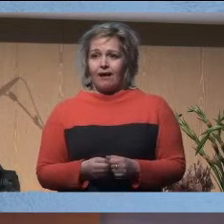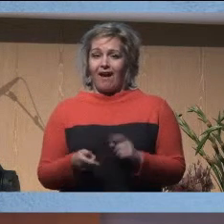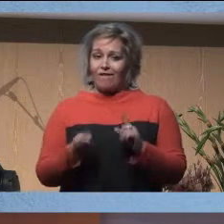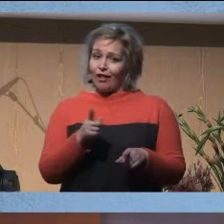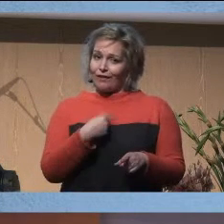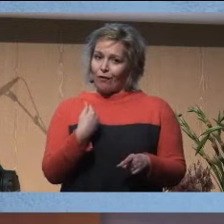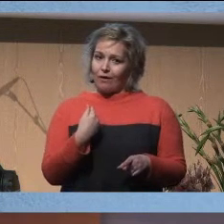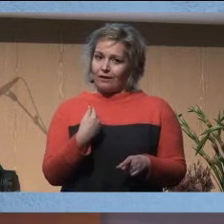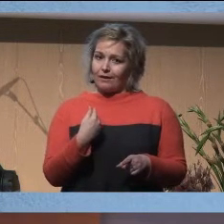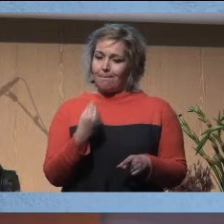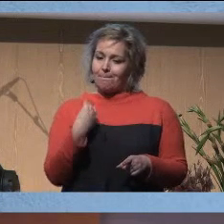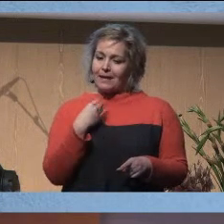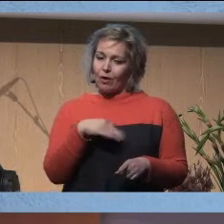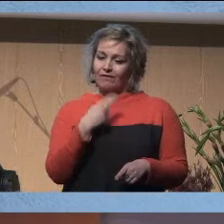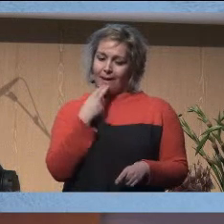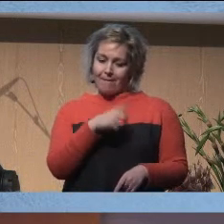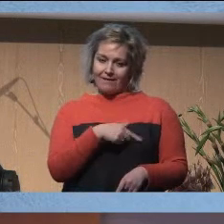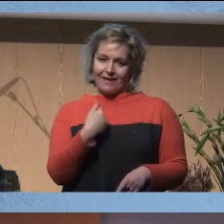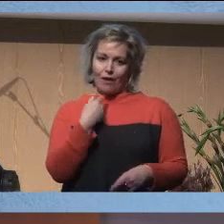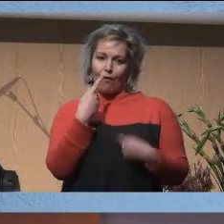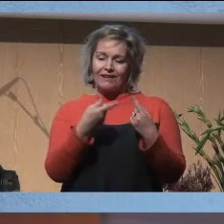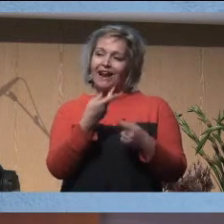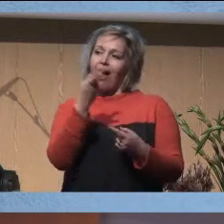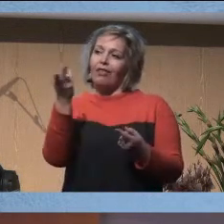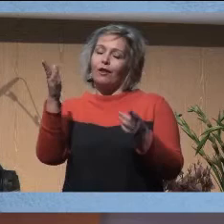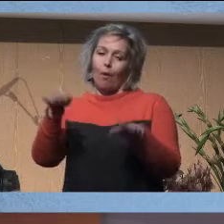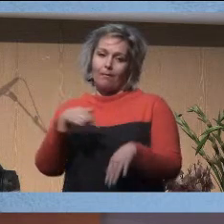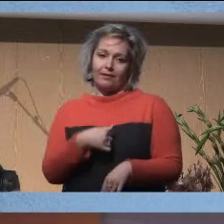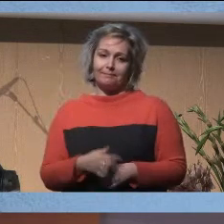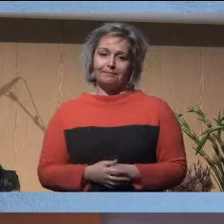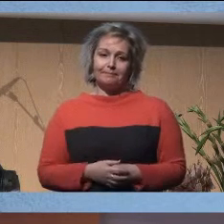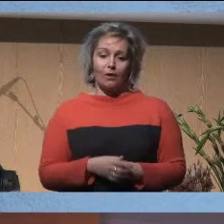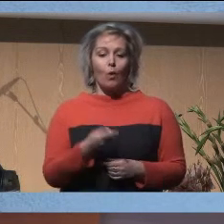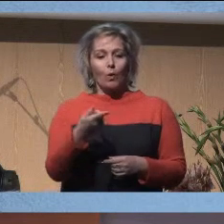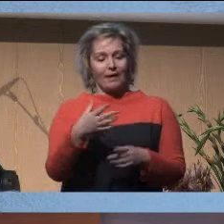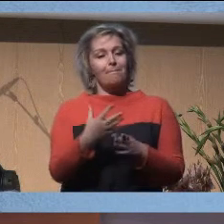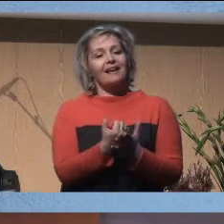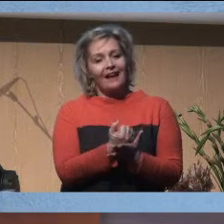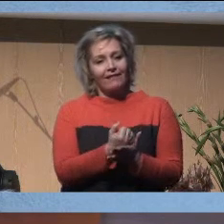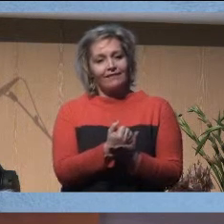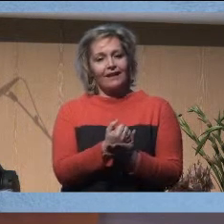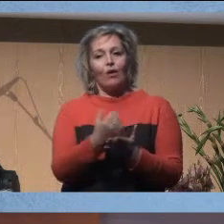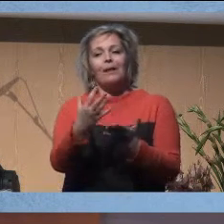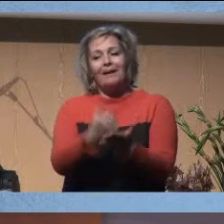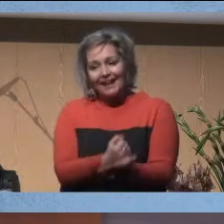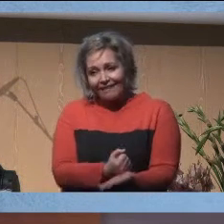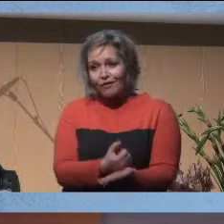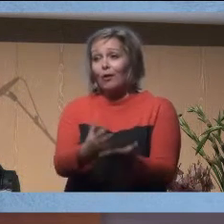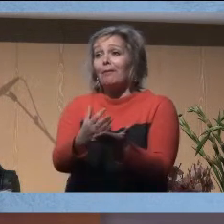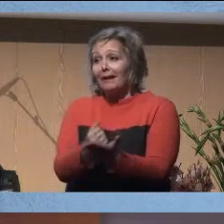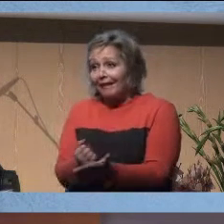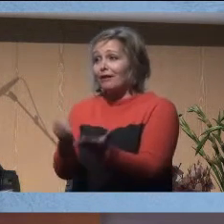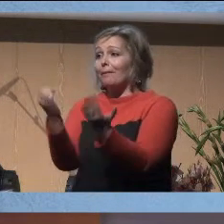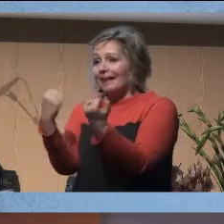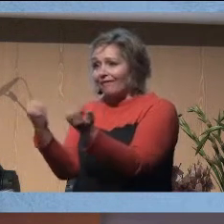Valgene våre minner oss på hvem vi er og forteller andre om det. Og det bekrefter og det bekrefter og bekrefter.